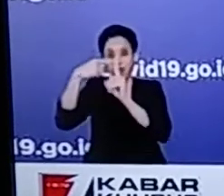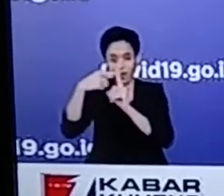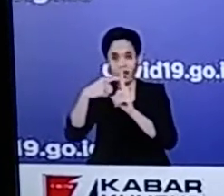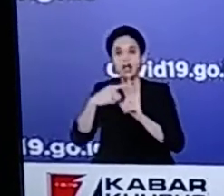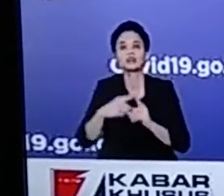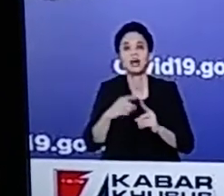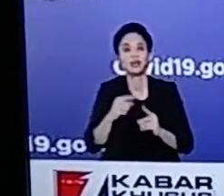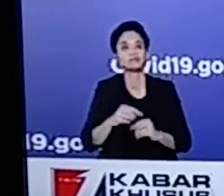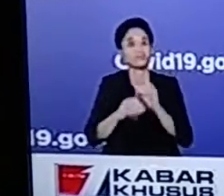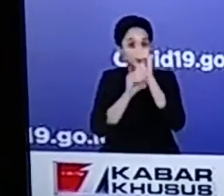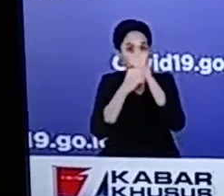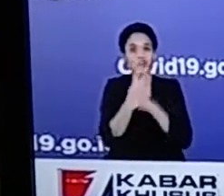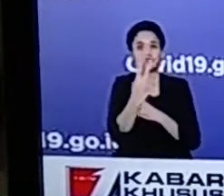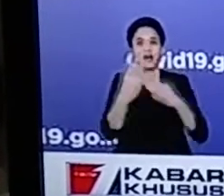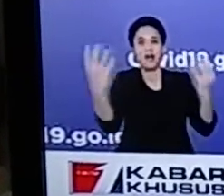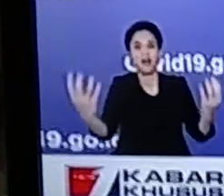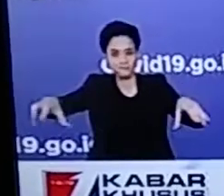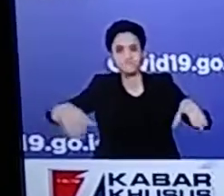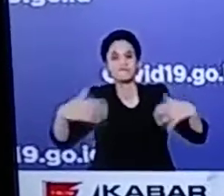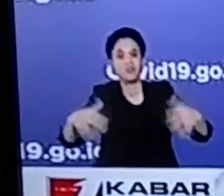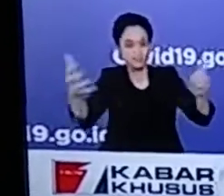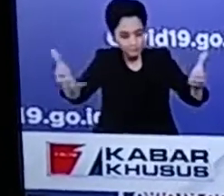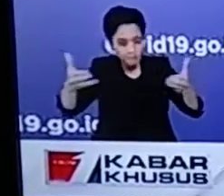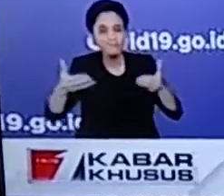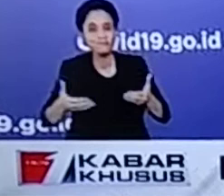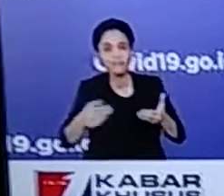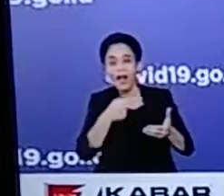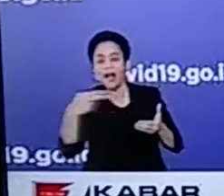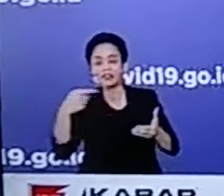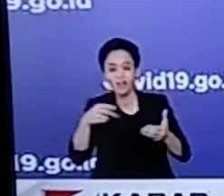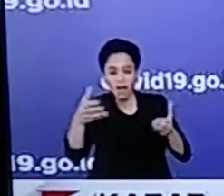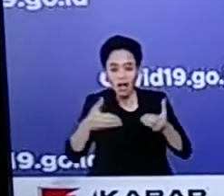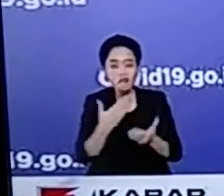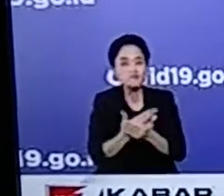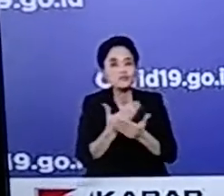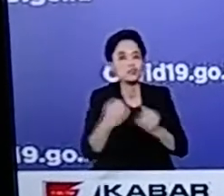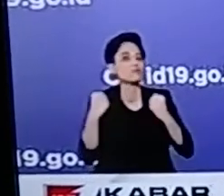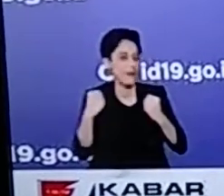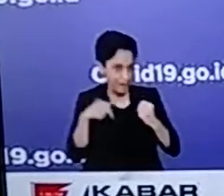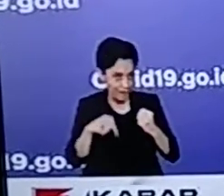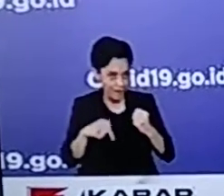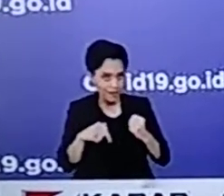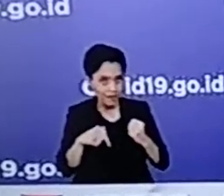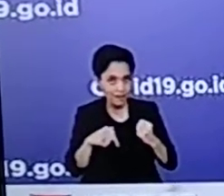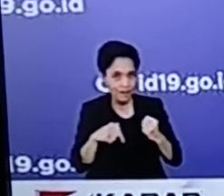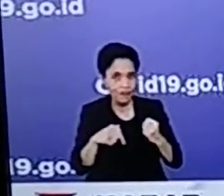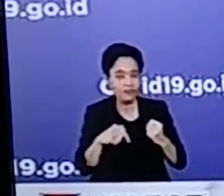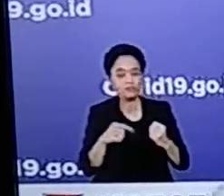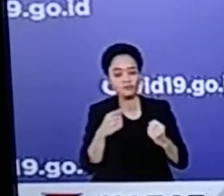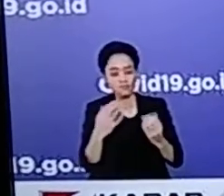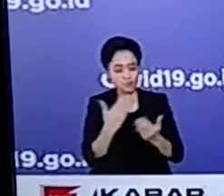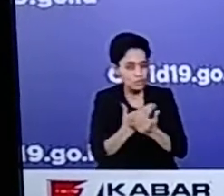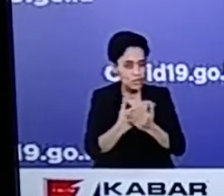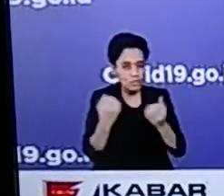2 laboratorium tes cepat molekuler dengan kekuatan pemeriksaan PCR melalui mesin